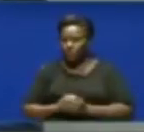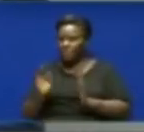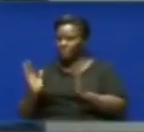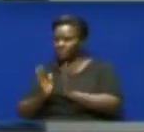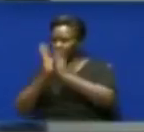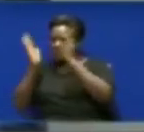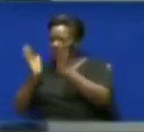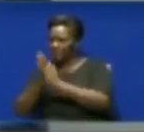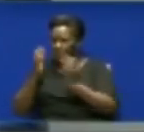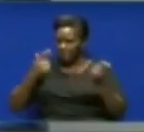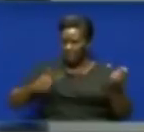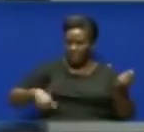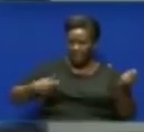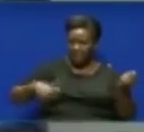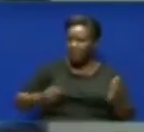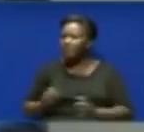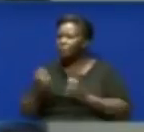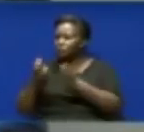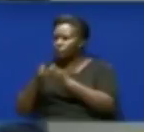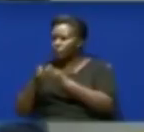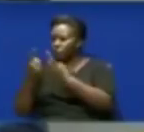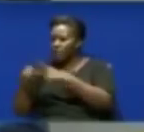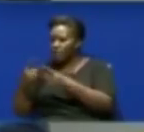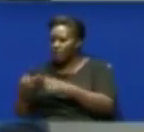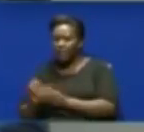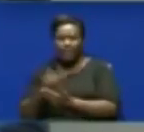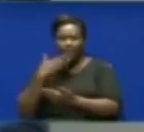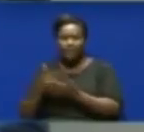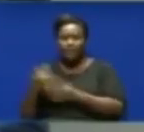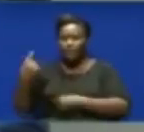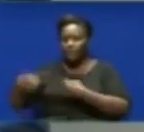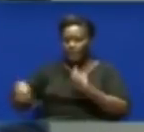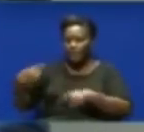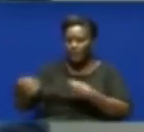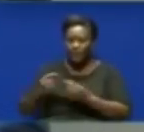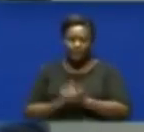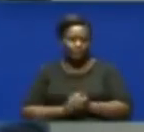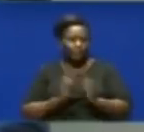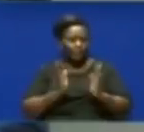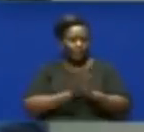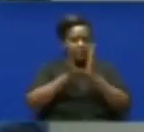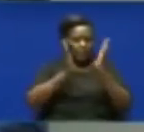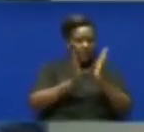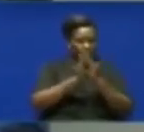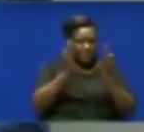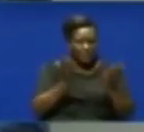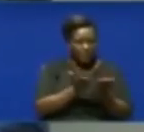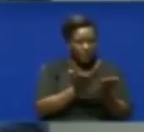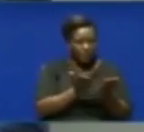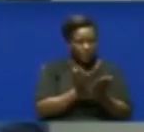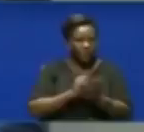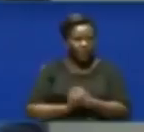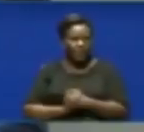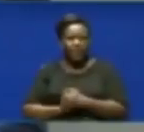mziki, mikutano mbalimbali ikiwemo shughuli za kisiasa, mahafali za shule na shughuli nyingine zote za